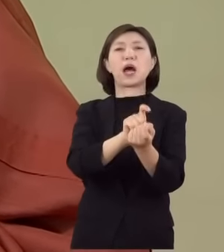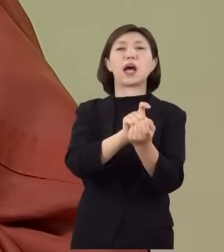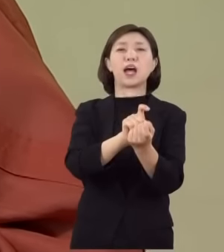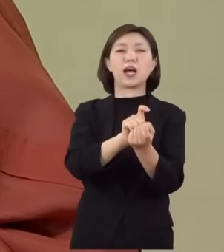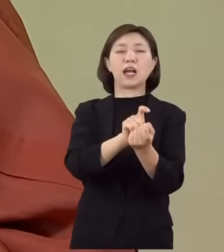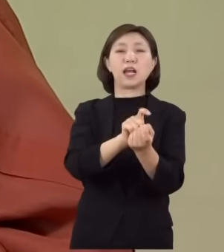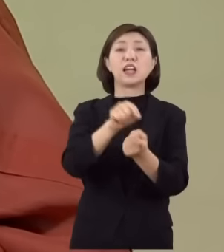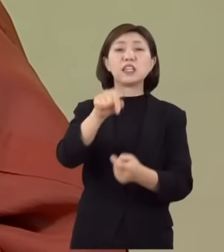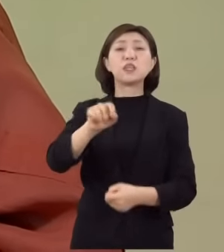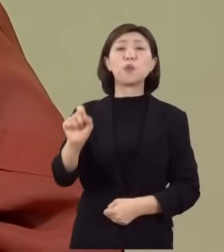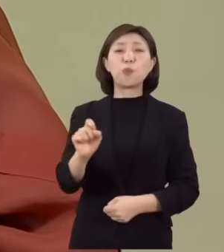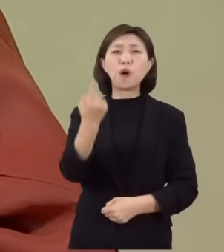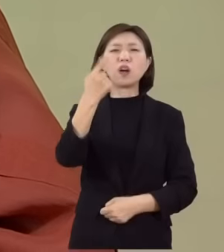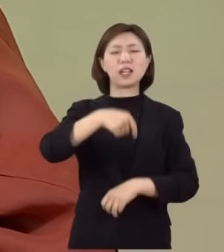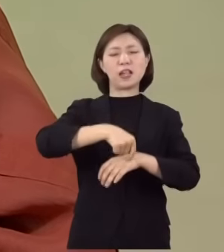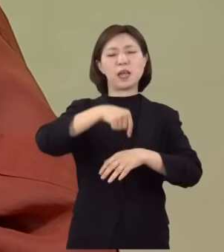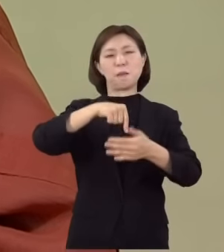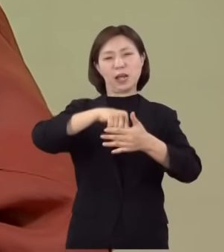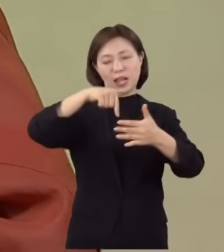안에서 생기는